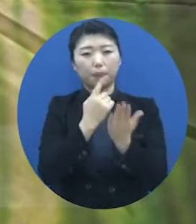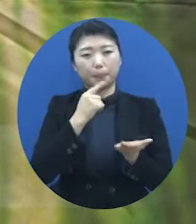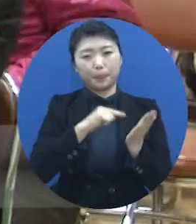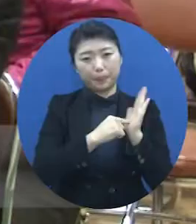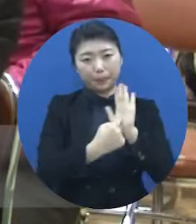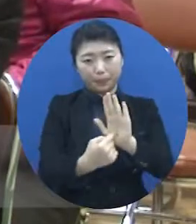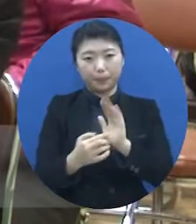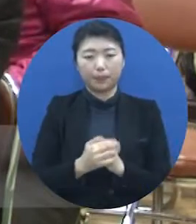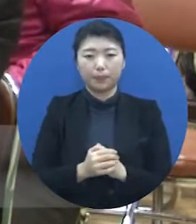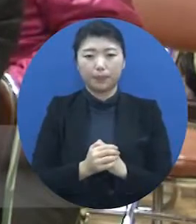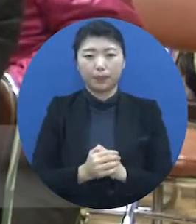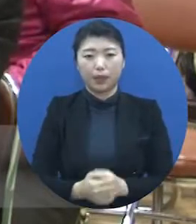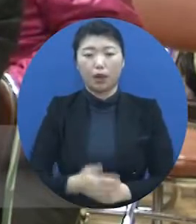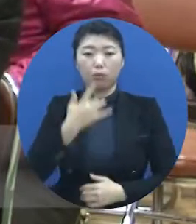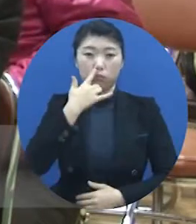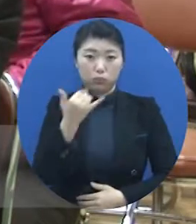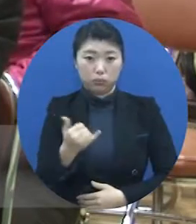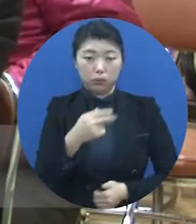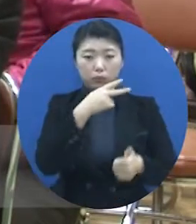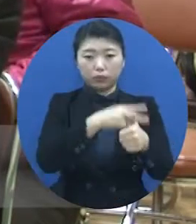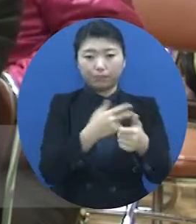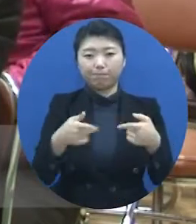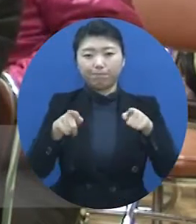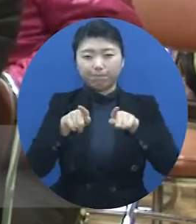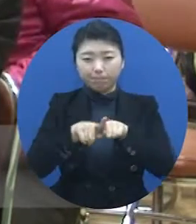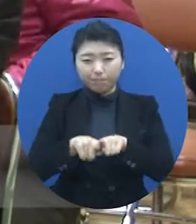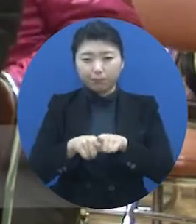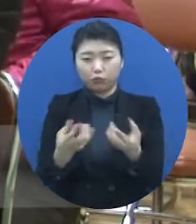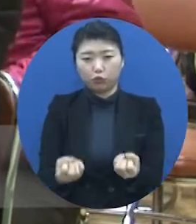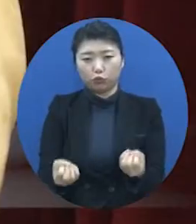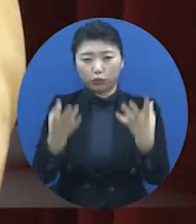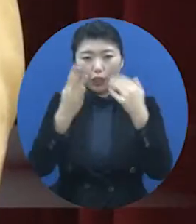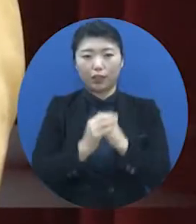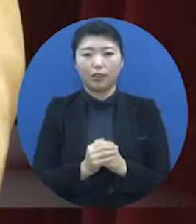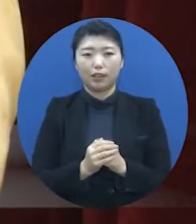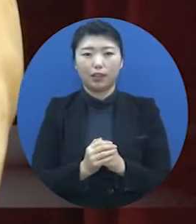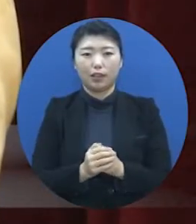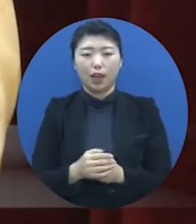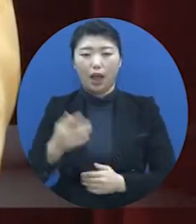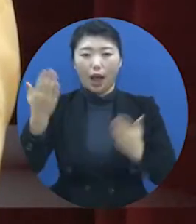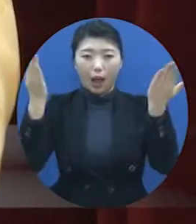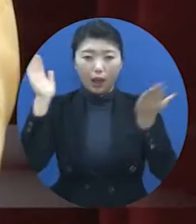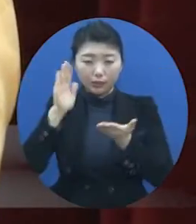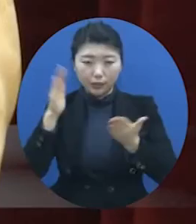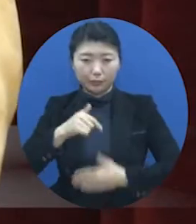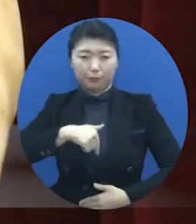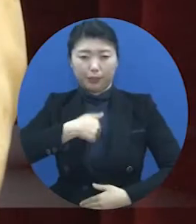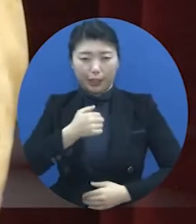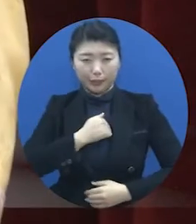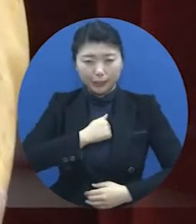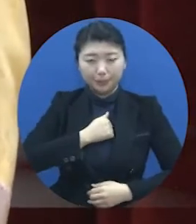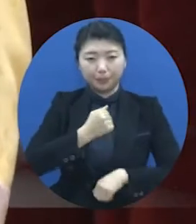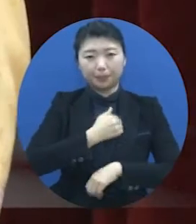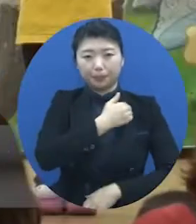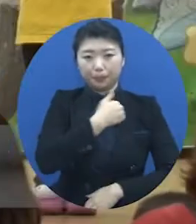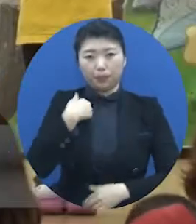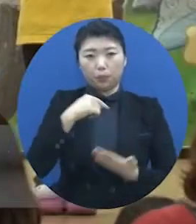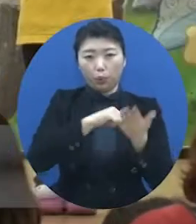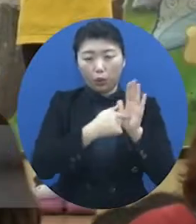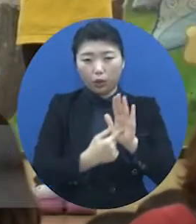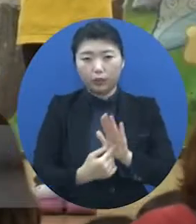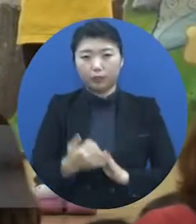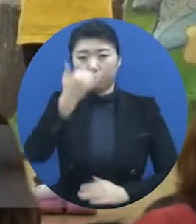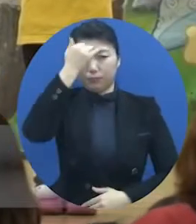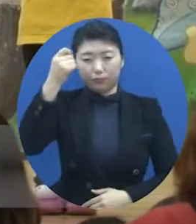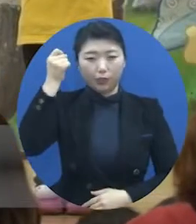발표하고 학부모와 교직원이 참여하는 축제를 통하여 학생들의 자신감과 표현력 신장,